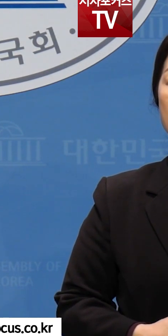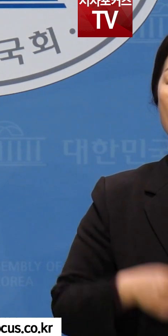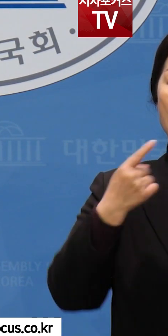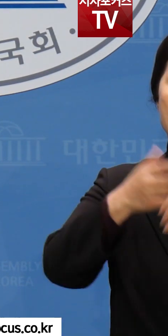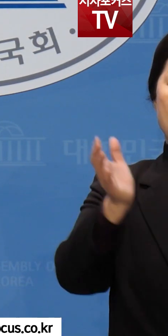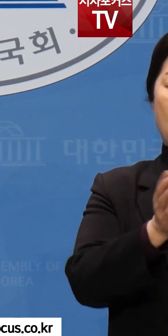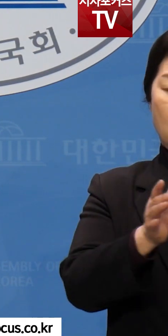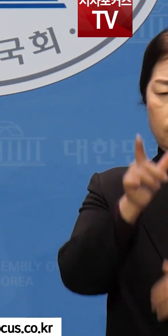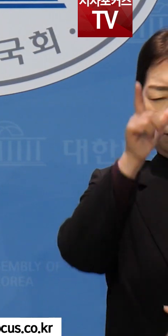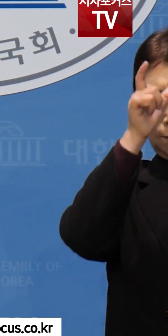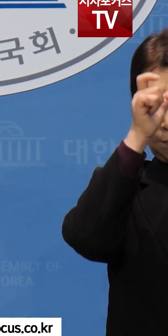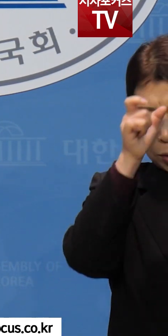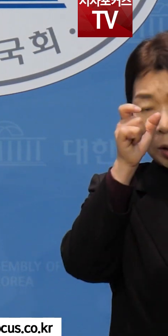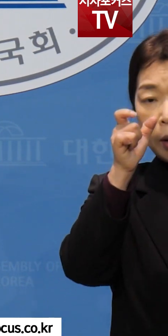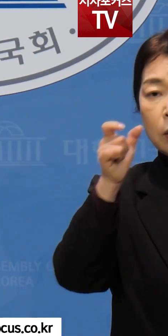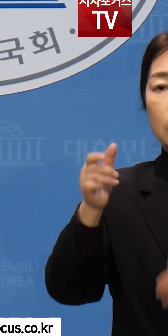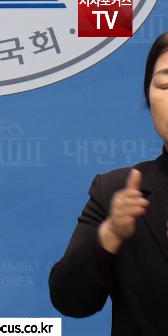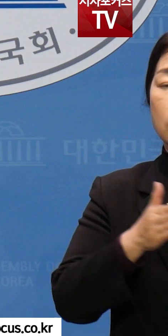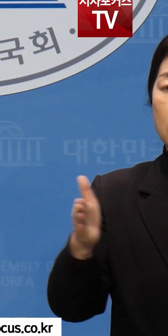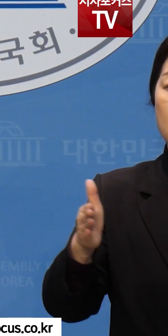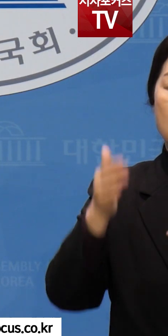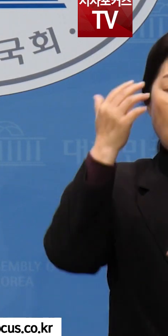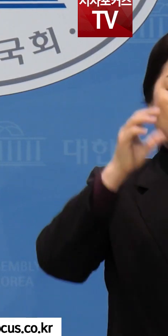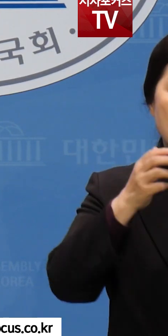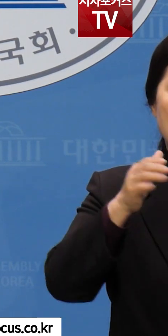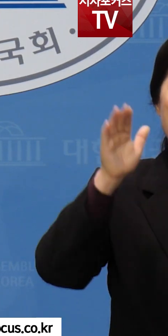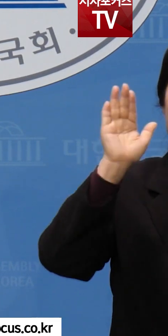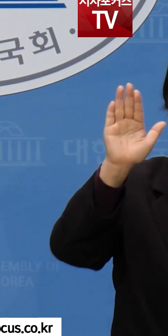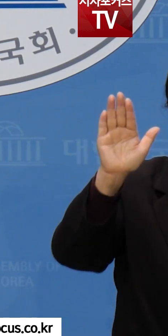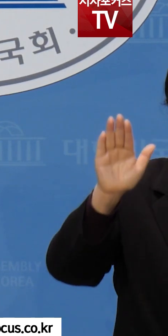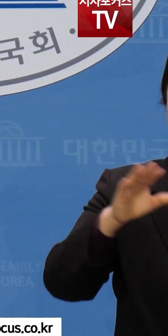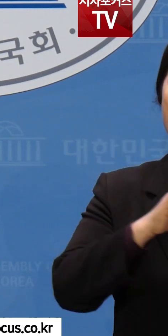민주당의 억지 고집으로 대한민국의 미래가 달린